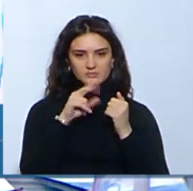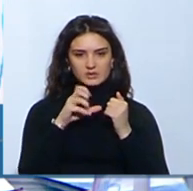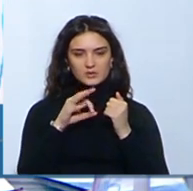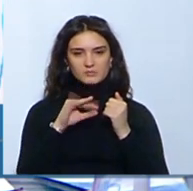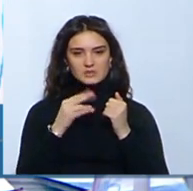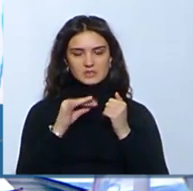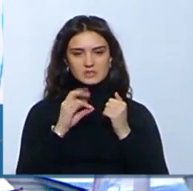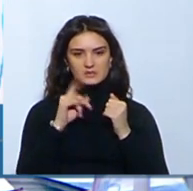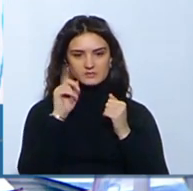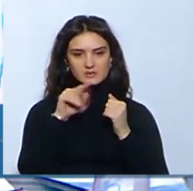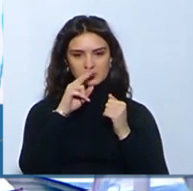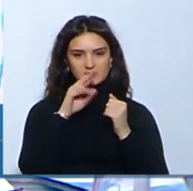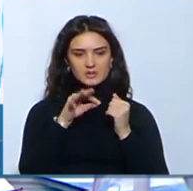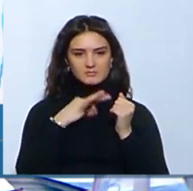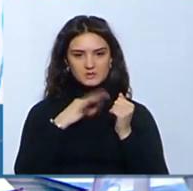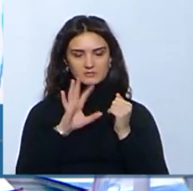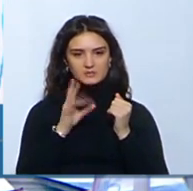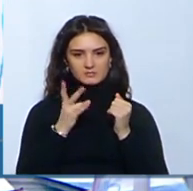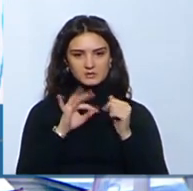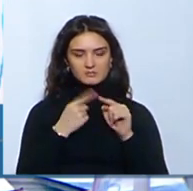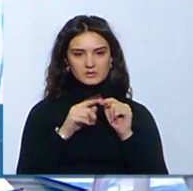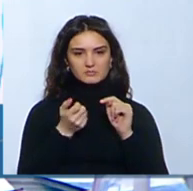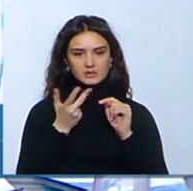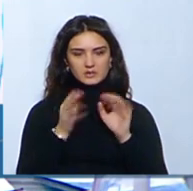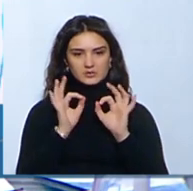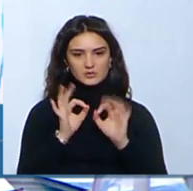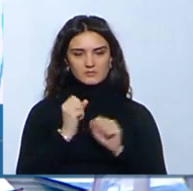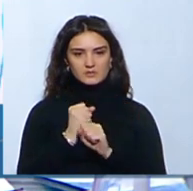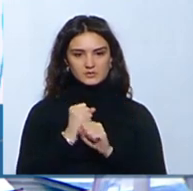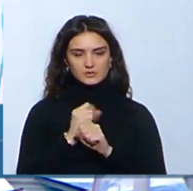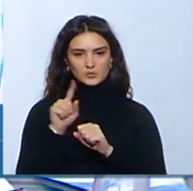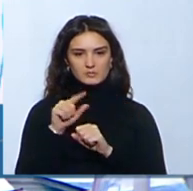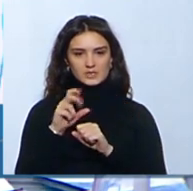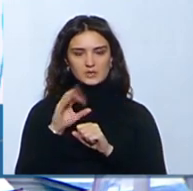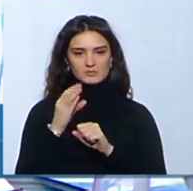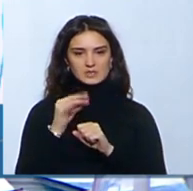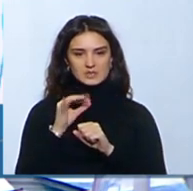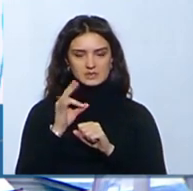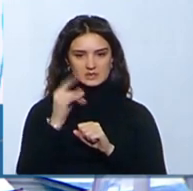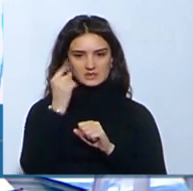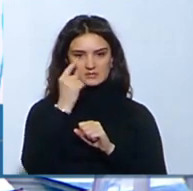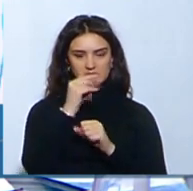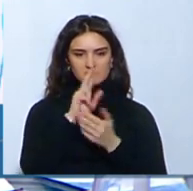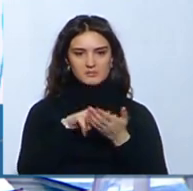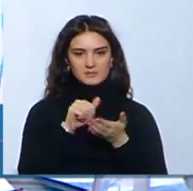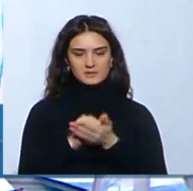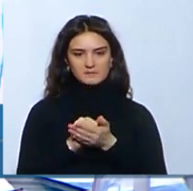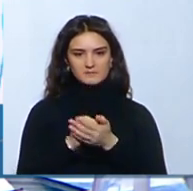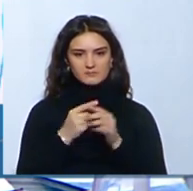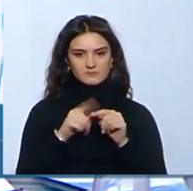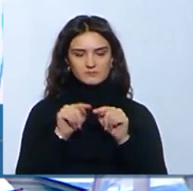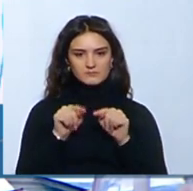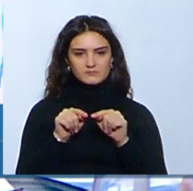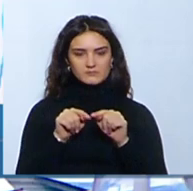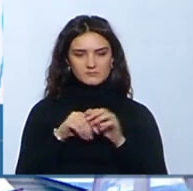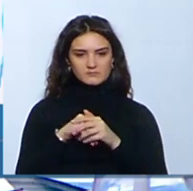ლეომიციტის. მე ვიცი რომ თქვენ წამას არ მეტყვით, მაგრამ რამდენად მართებულად ვაკეთებ რომ ლეომიციტის ვიწვეთებ? მაპატიეთ, მაგრამ აი ამ თქვენ